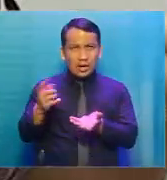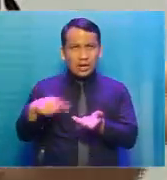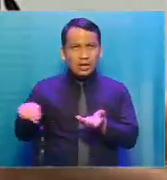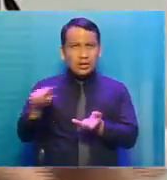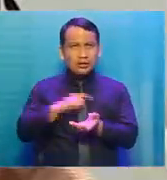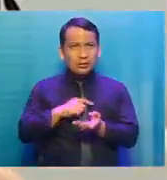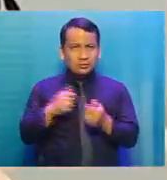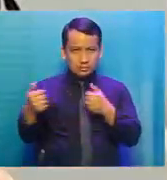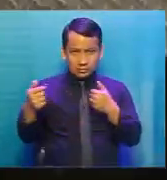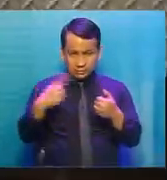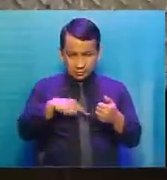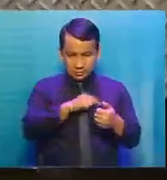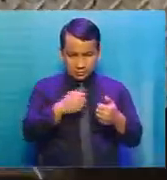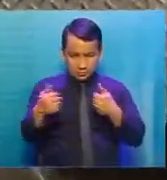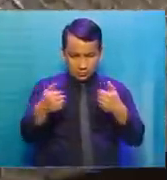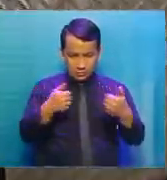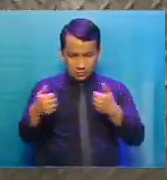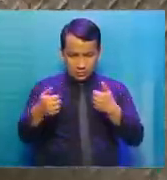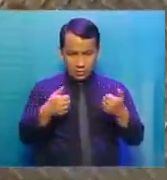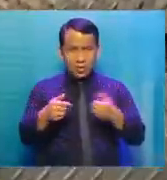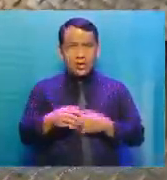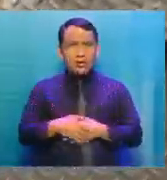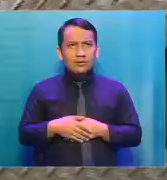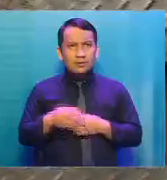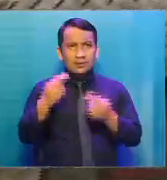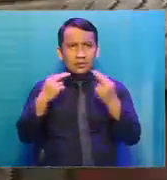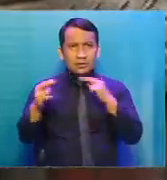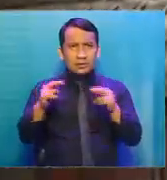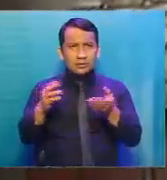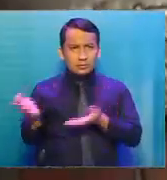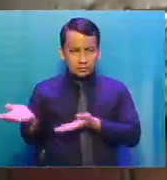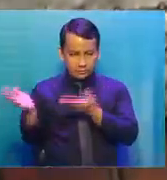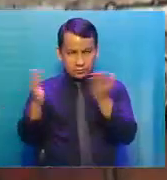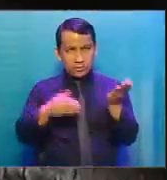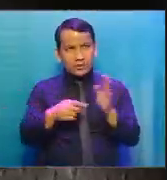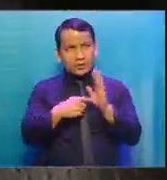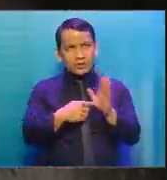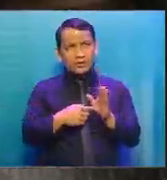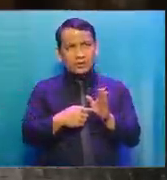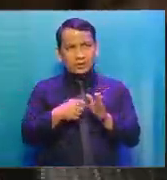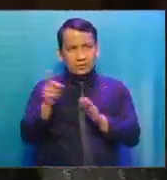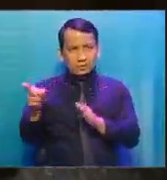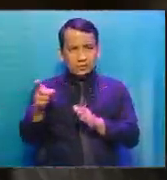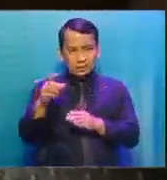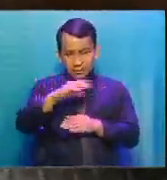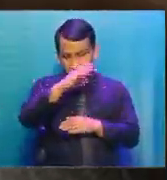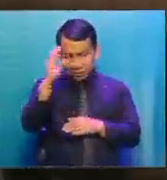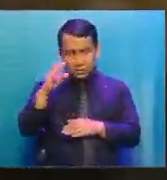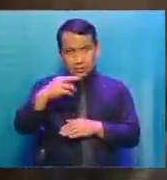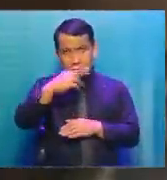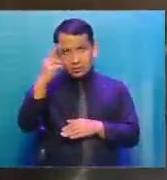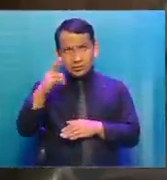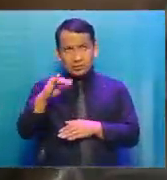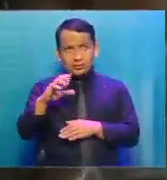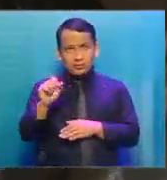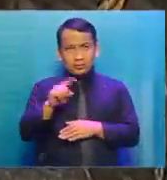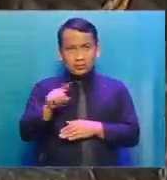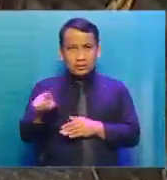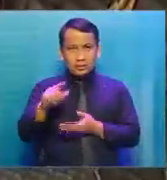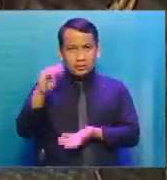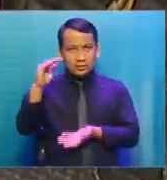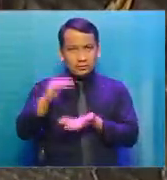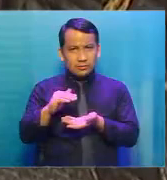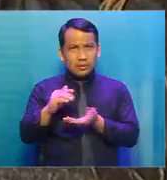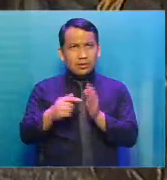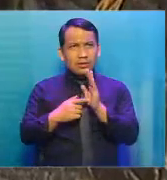may competition kami. Matapos ang negosasyon, ihahatid na mga baboy sa katayan sa Cainta, Rizal, kung saan nababawasan pa ang